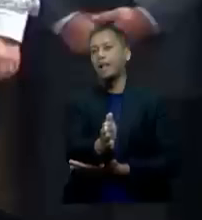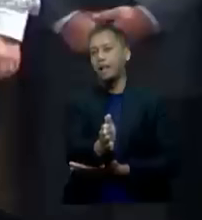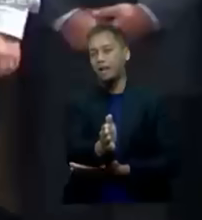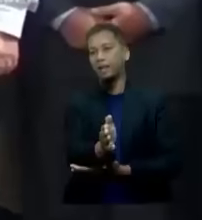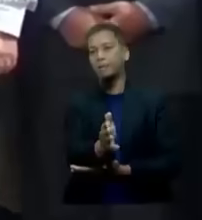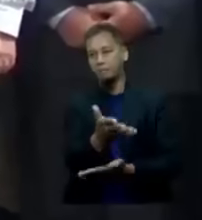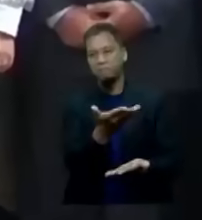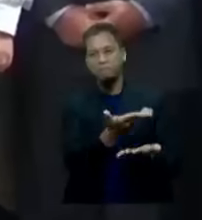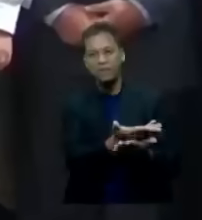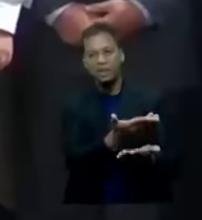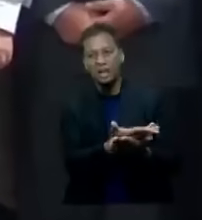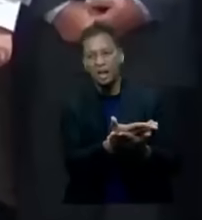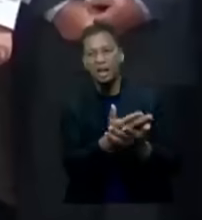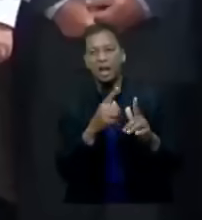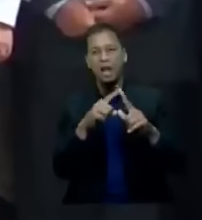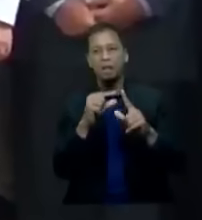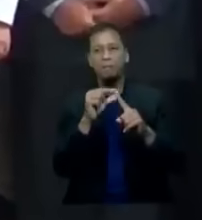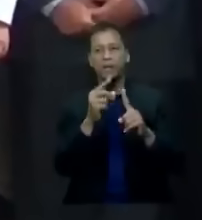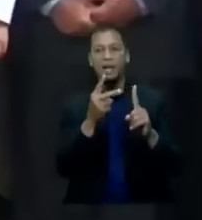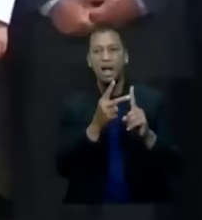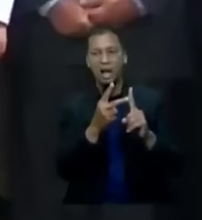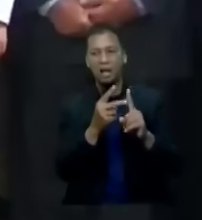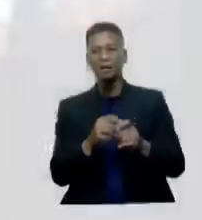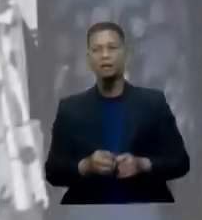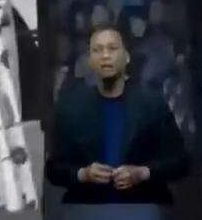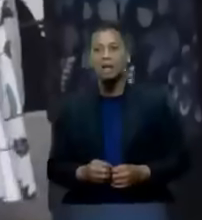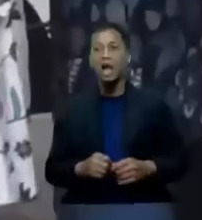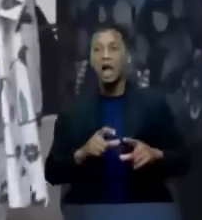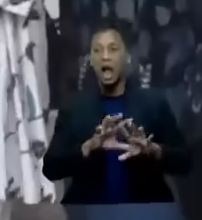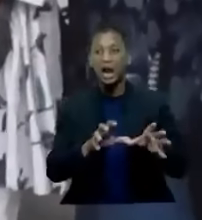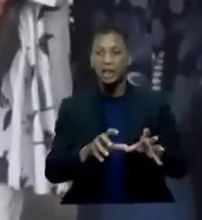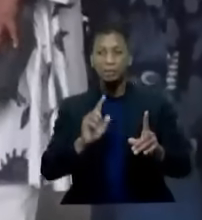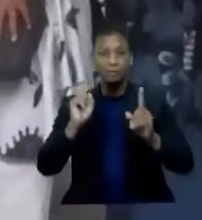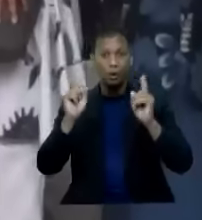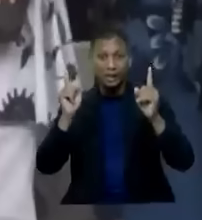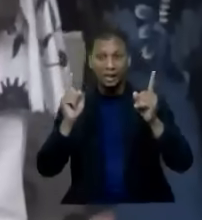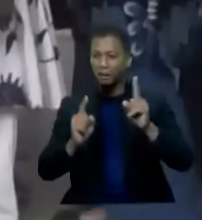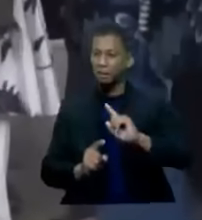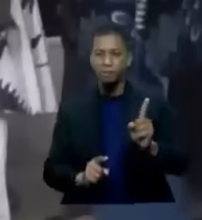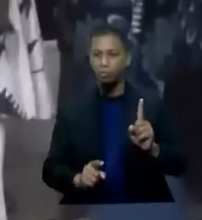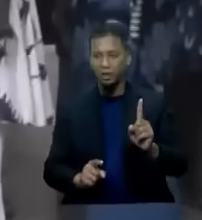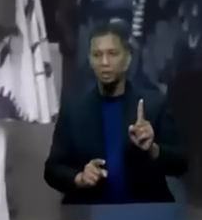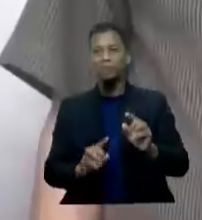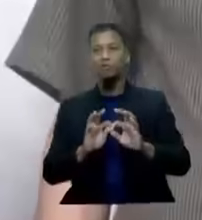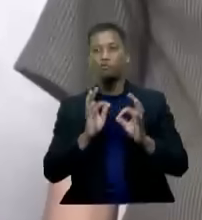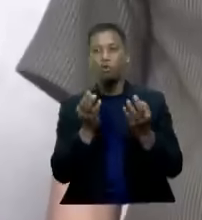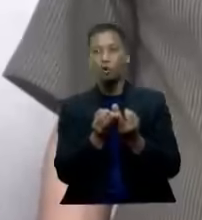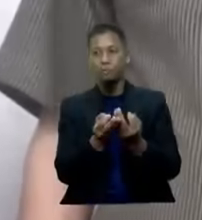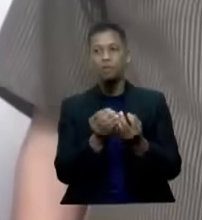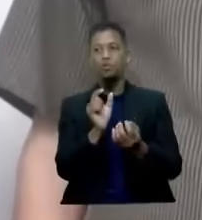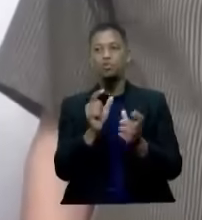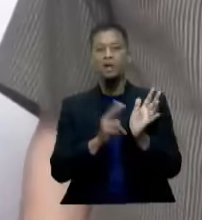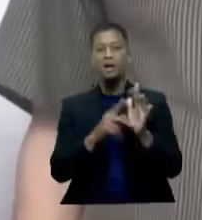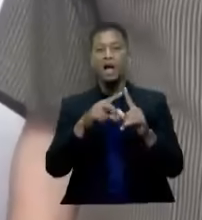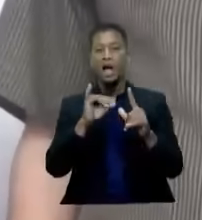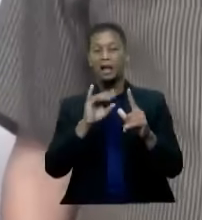penegak hukum tidak menjadikan hukum sebagai instrumen politik. Sementara itu, melalui forum UNER memanggil, Akademisi Universitas Erlangga